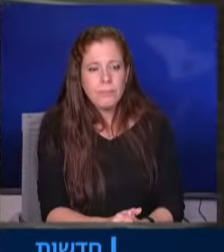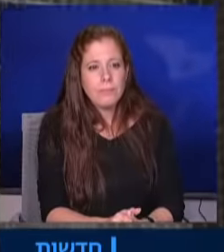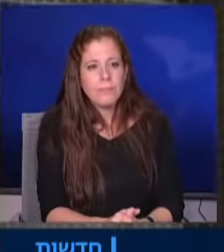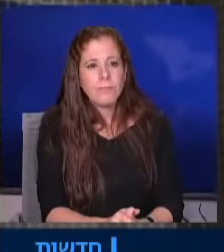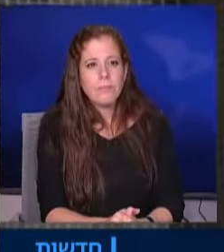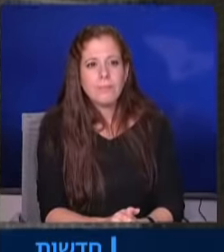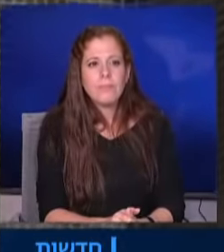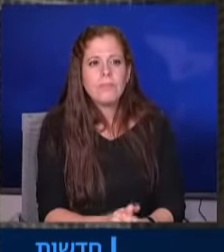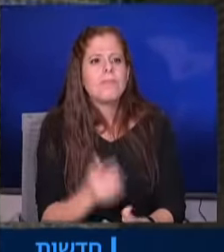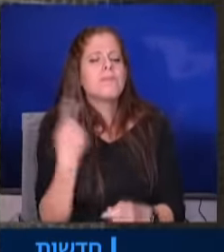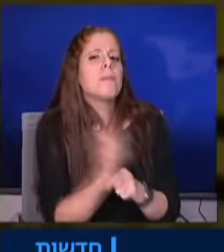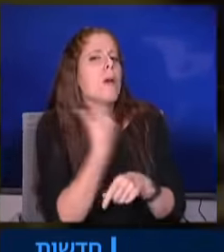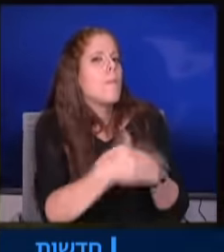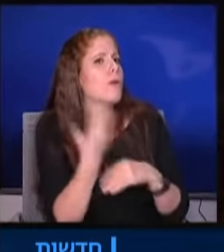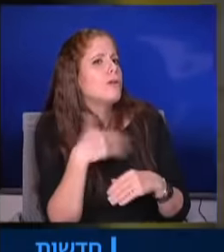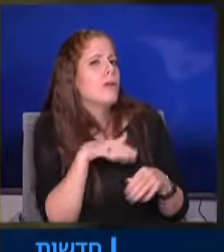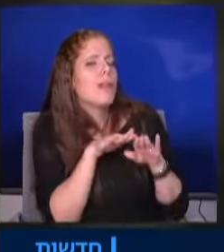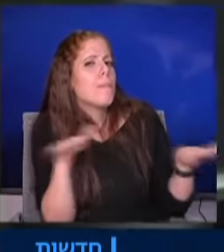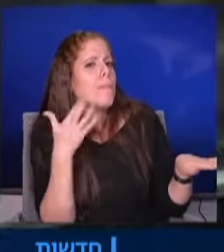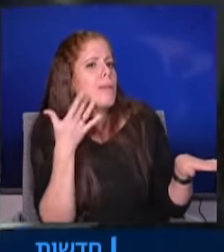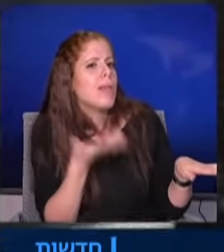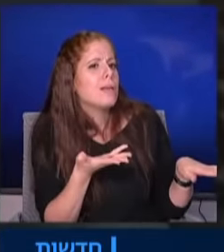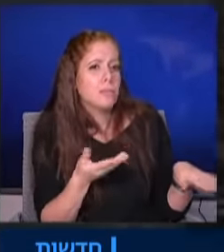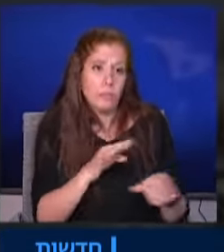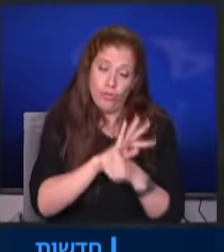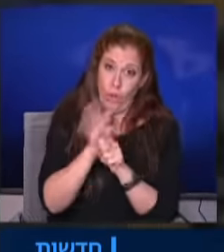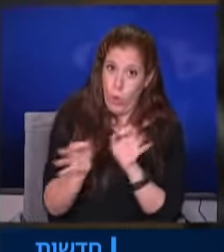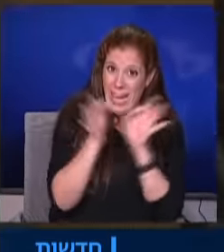The last time you've been on stage was? When the corona started.